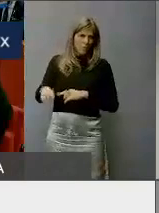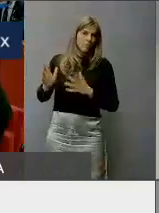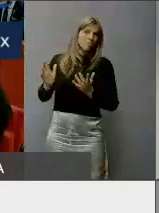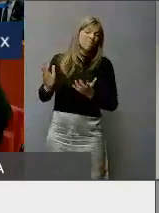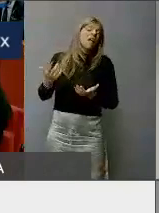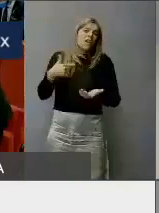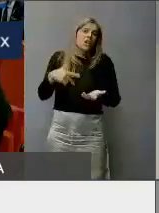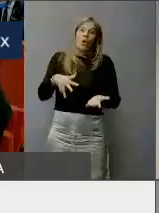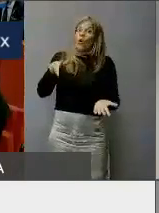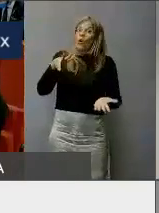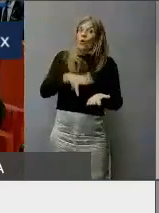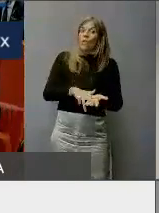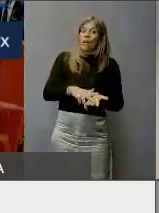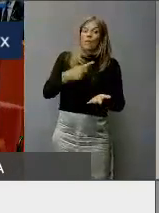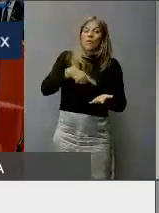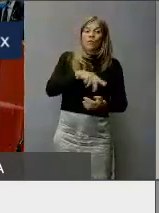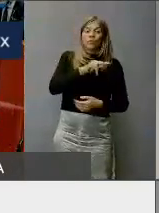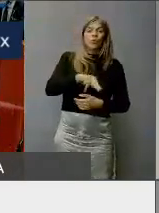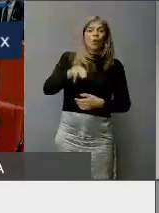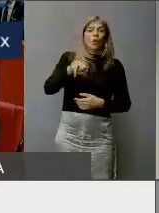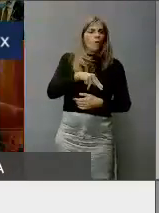nostro voto sarà favorevole grazie